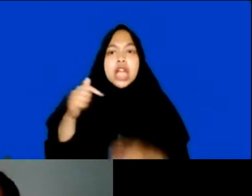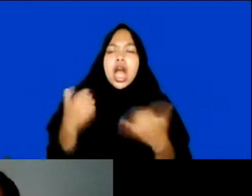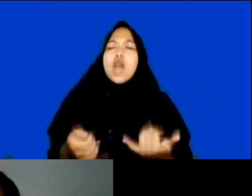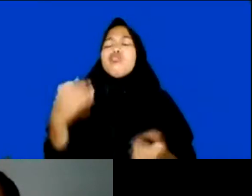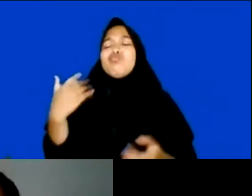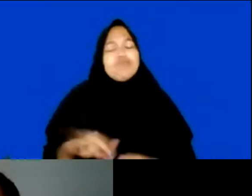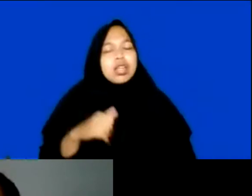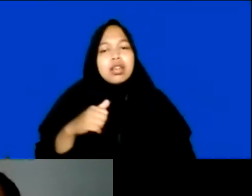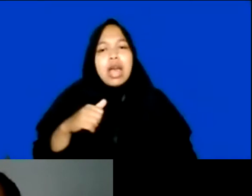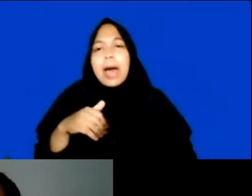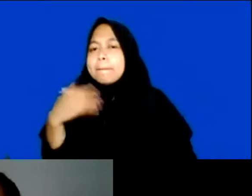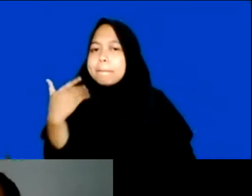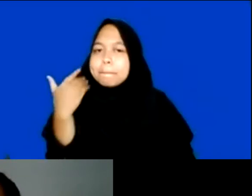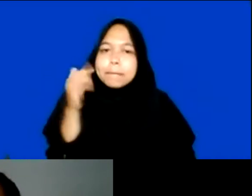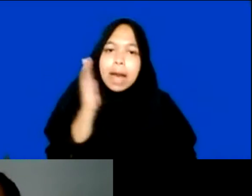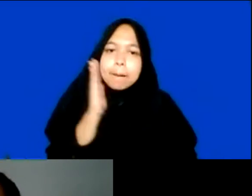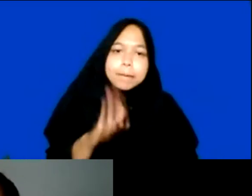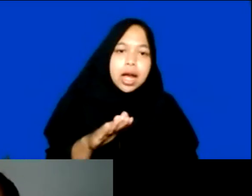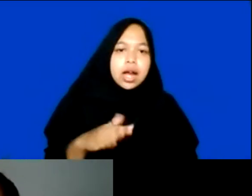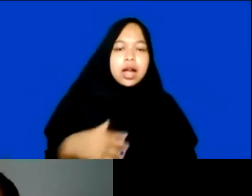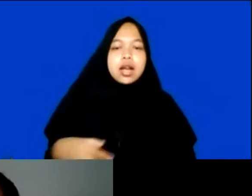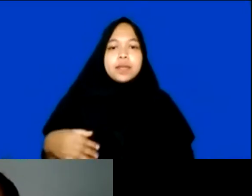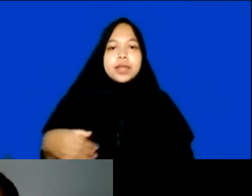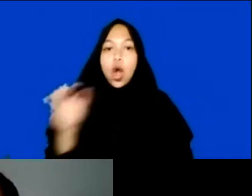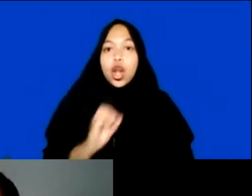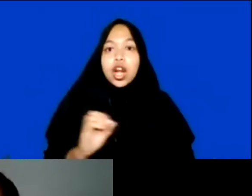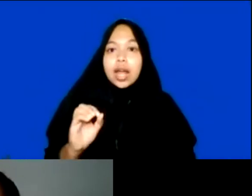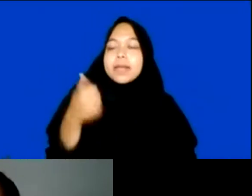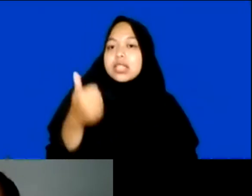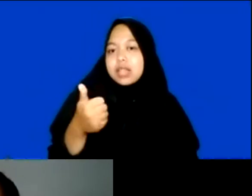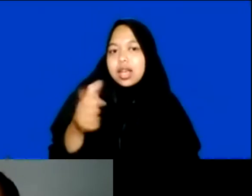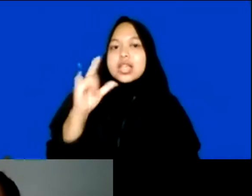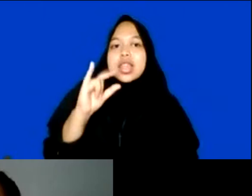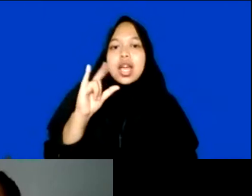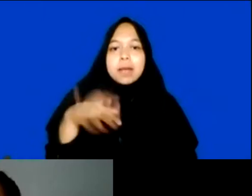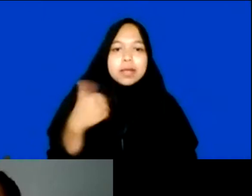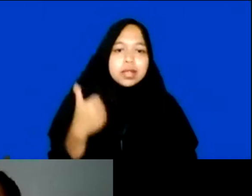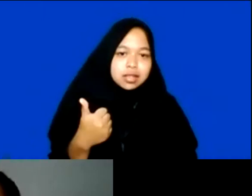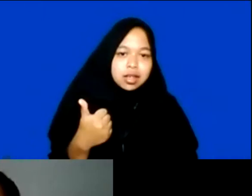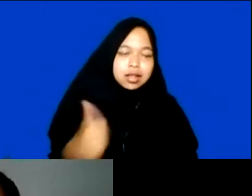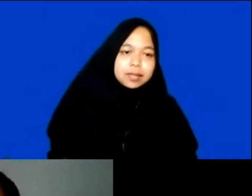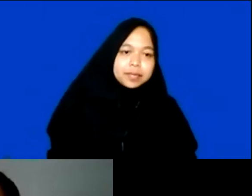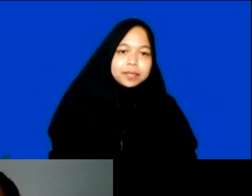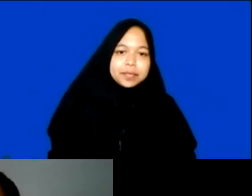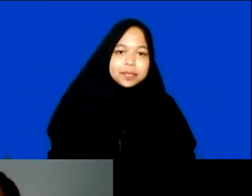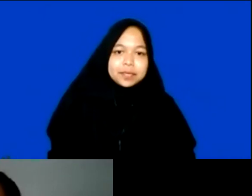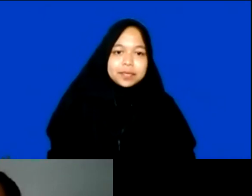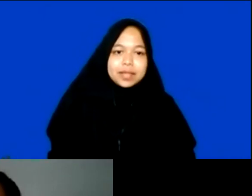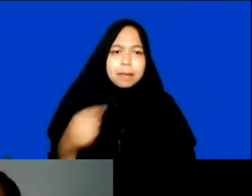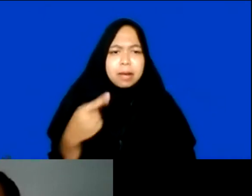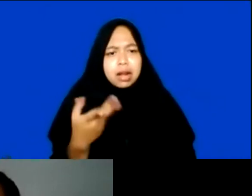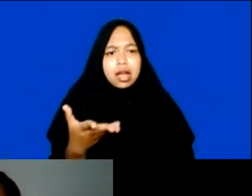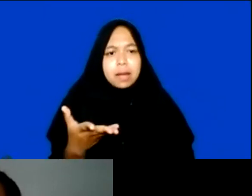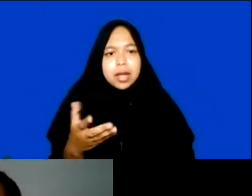ya. Kita malah cuma di online loh, di Instagram. Terus beberapa juga ada